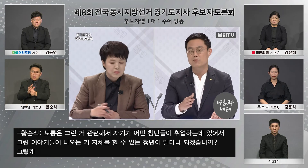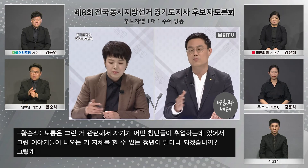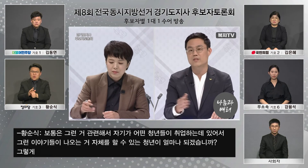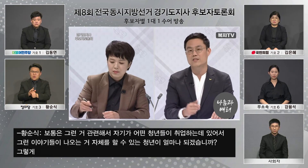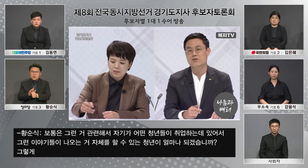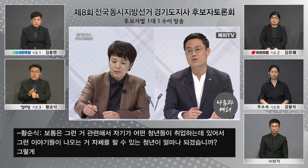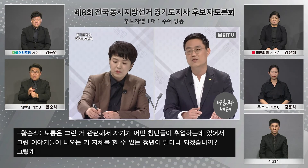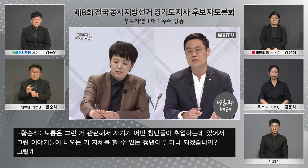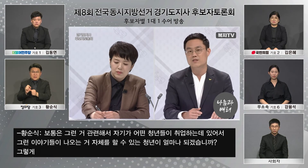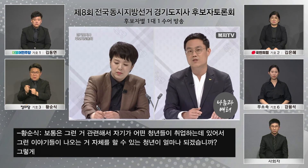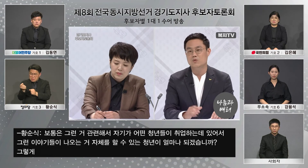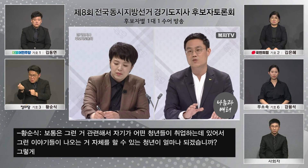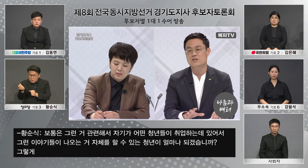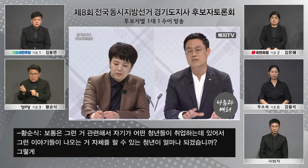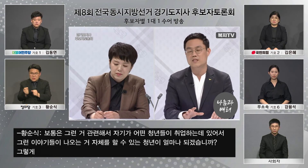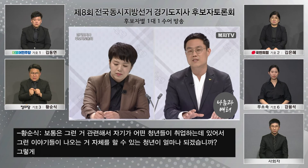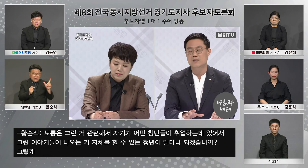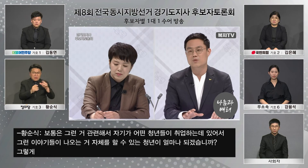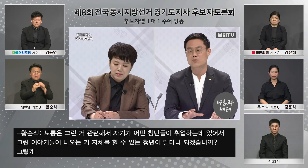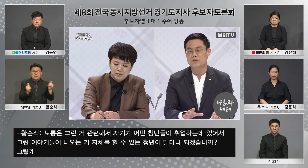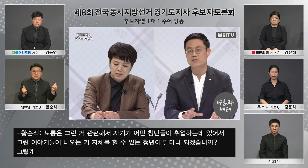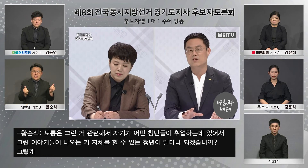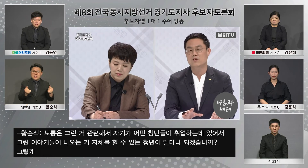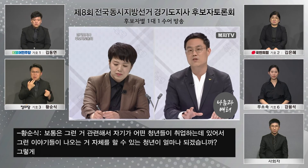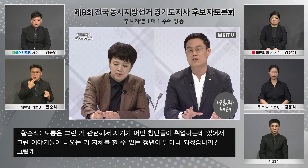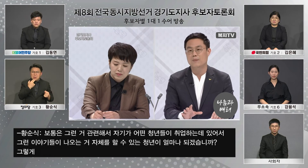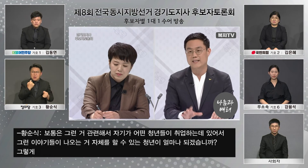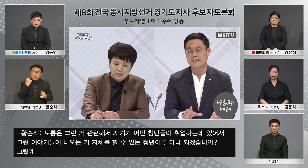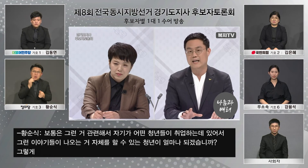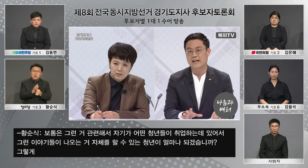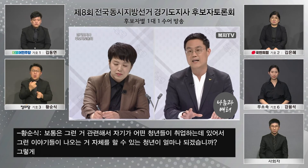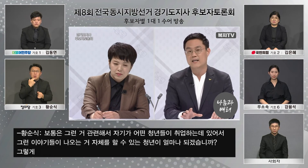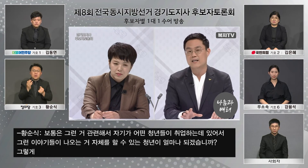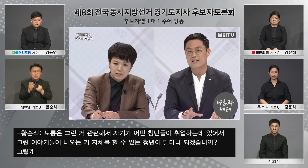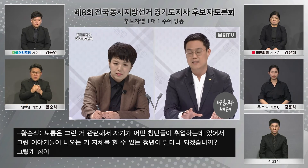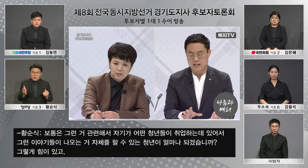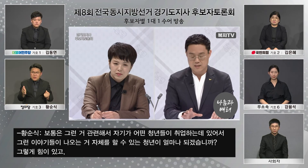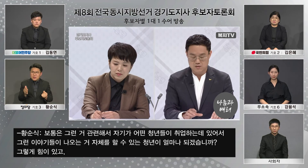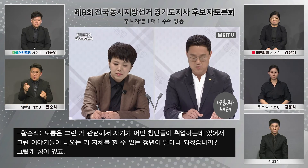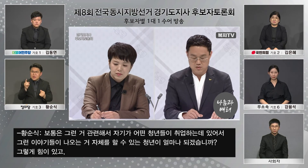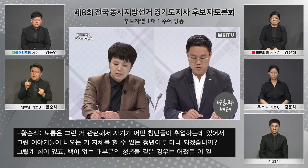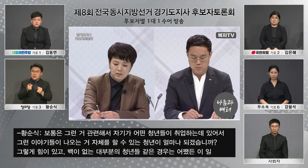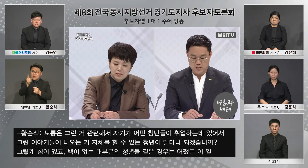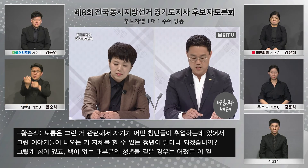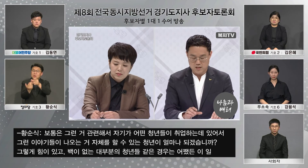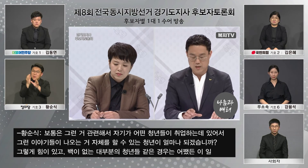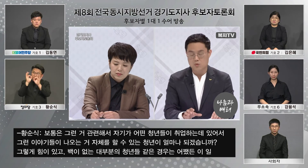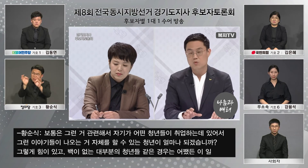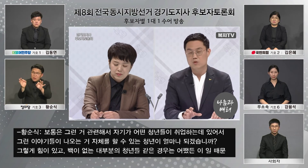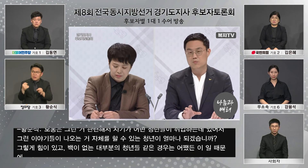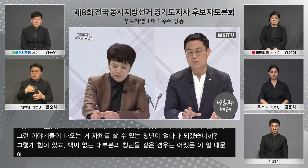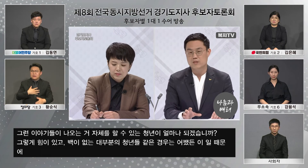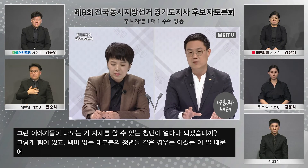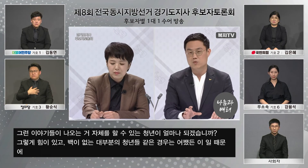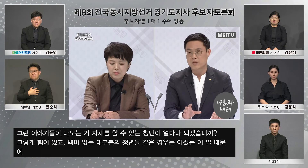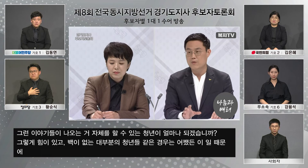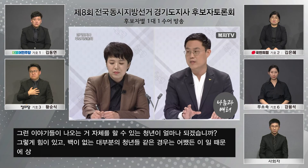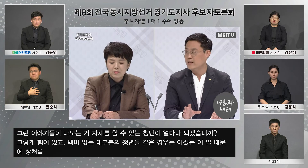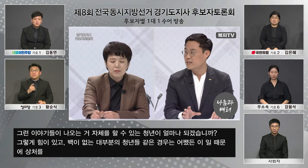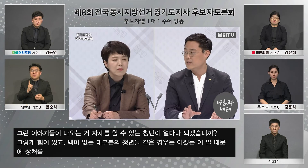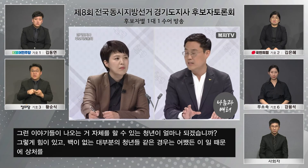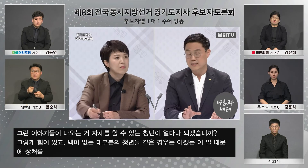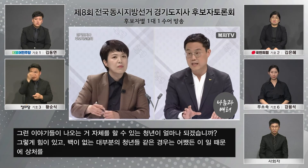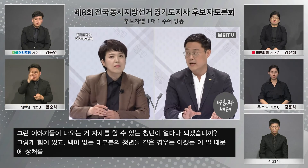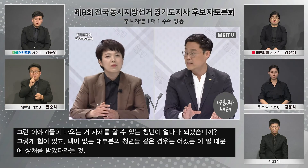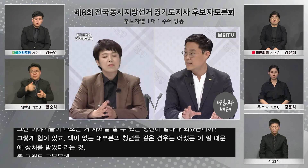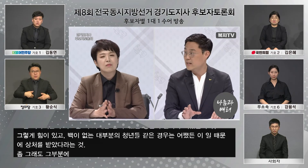없는 대부분의 이제 청년들 같은 경우는 어쨌든 이 일 때문에 좀 상처를 받았다라는 것은 좀 그래도 그 부분에 대해서 좀 사과를